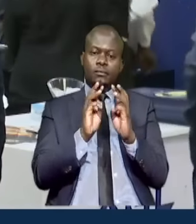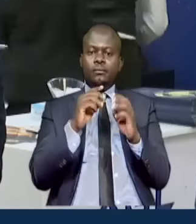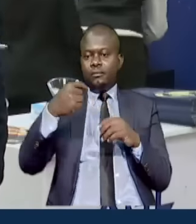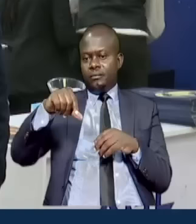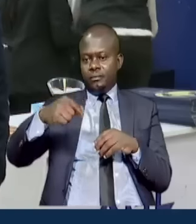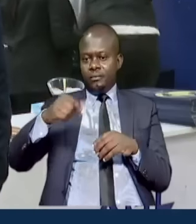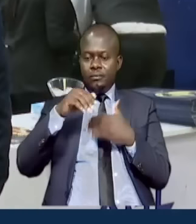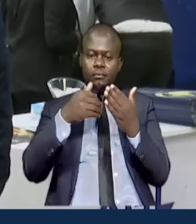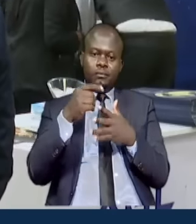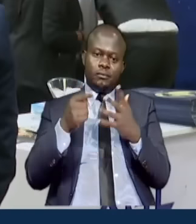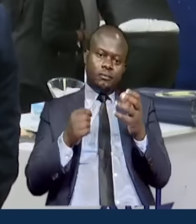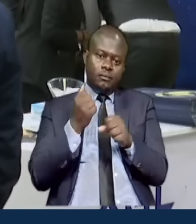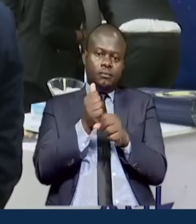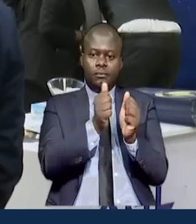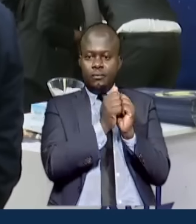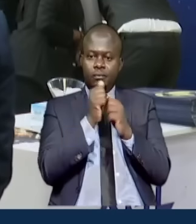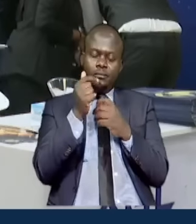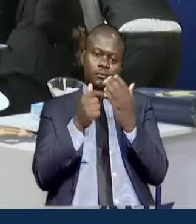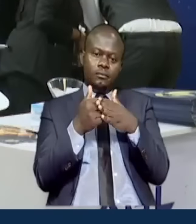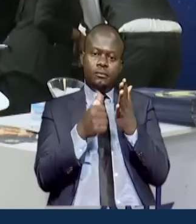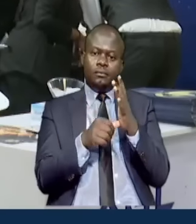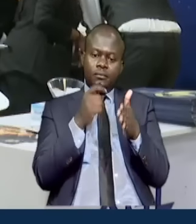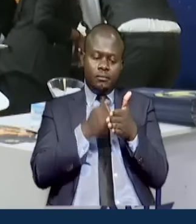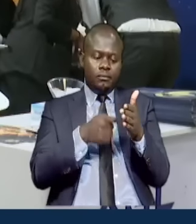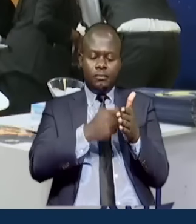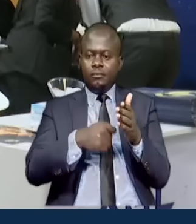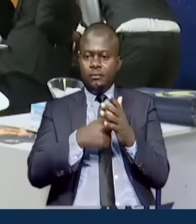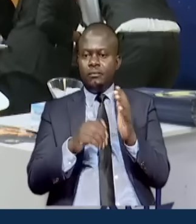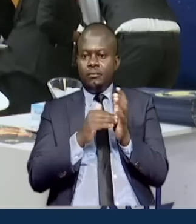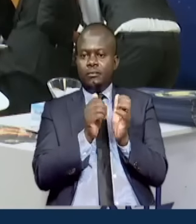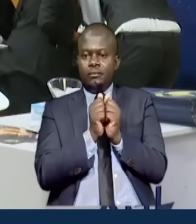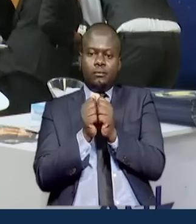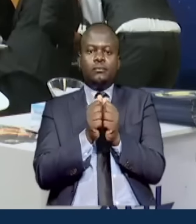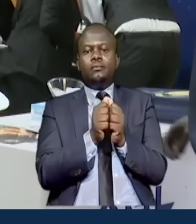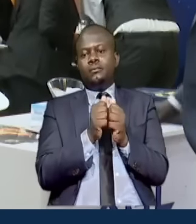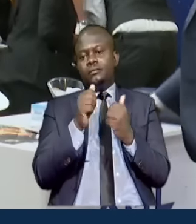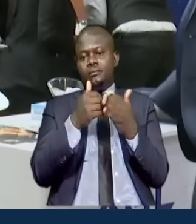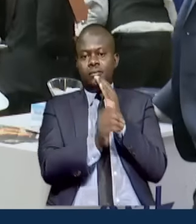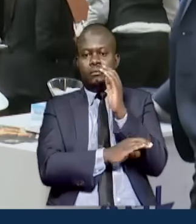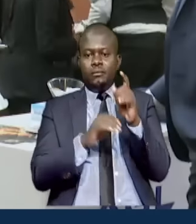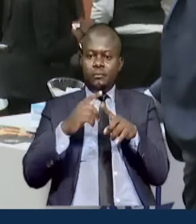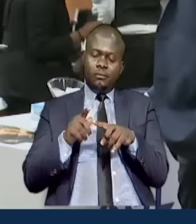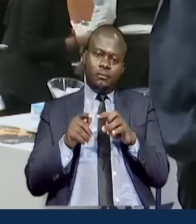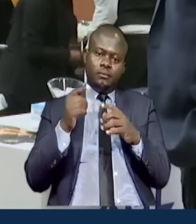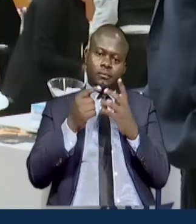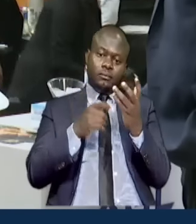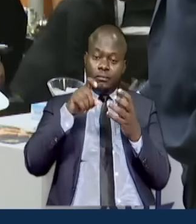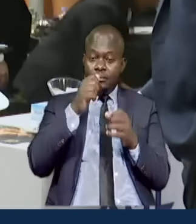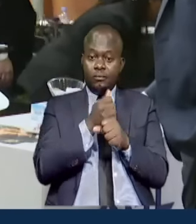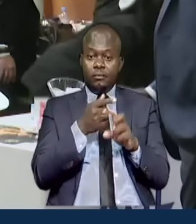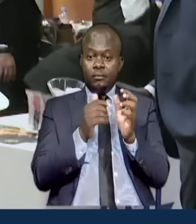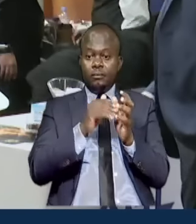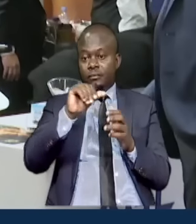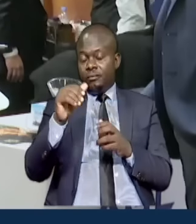bw'ubuziranenge bigashyirwa hamwe, ibibazo by'imisoro ndetse n'amahoro ku bihugu bitandukanye. Icyo kigomba gukorwa. Ikindi cya